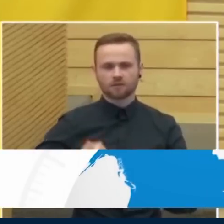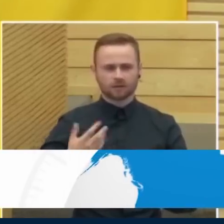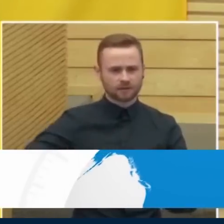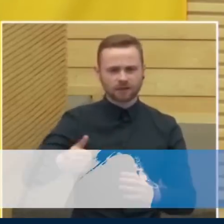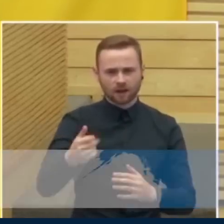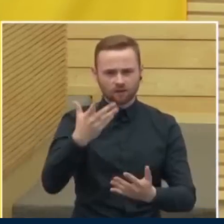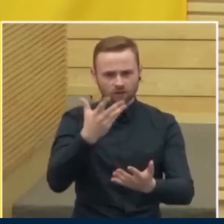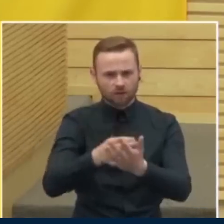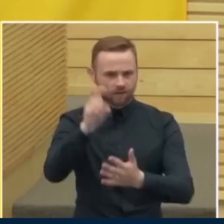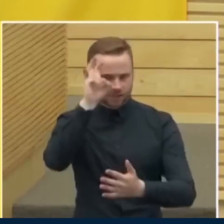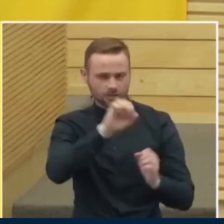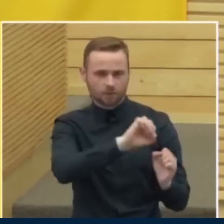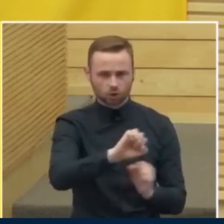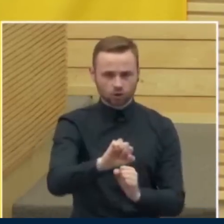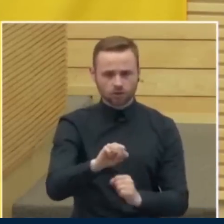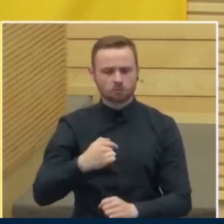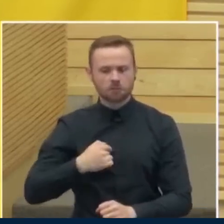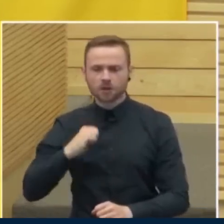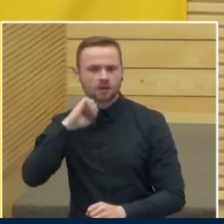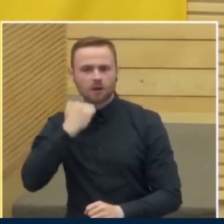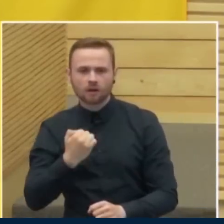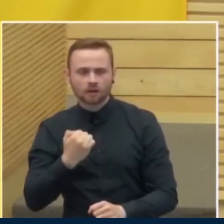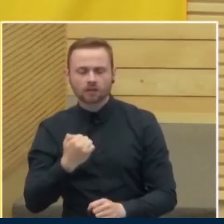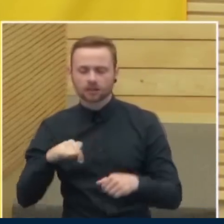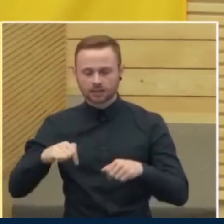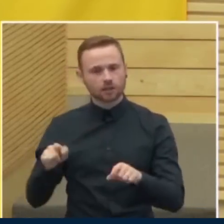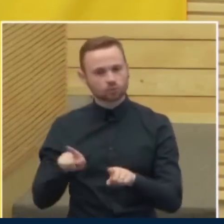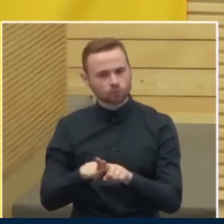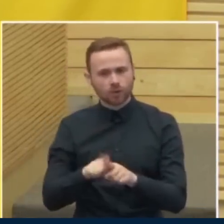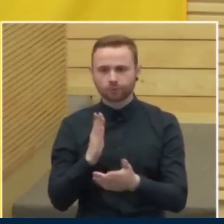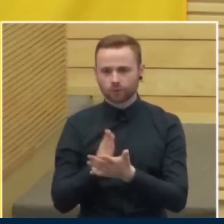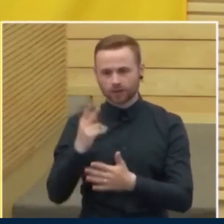ateitį, mūsų pareiga pasirūpinti Lietuvos saugumu.